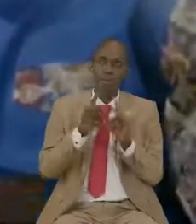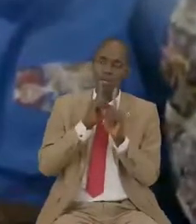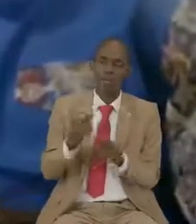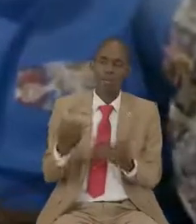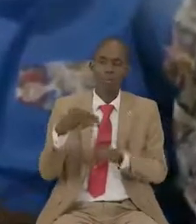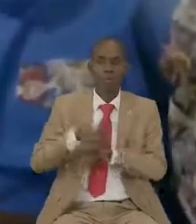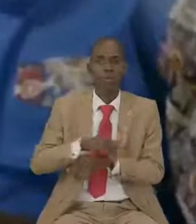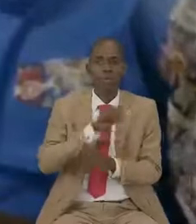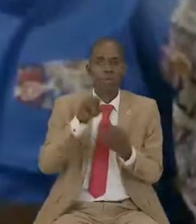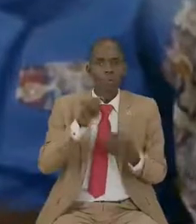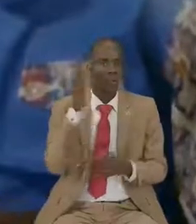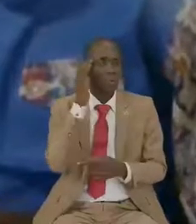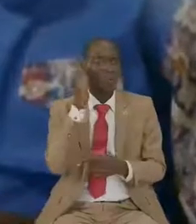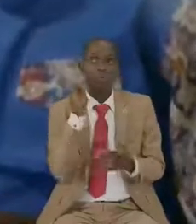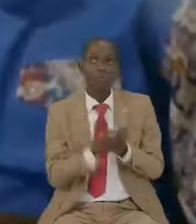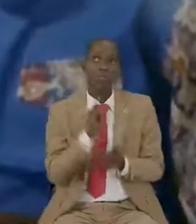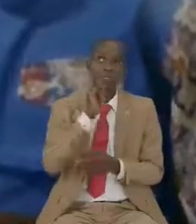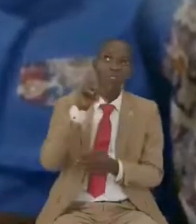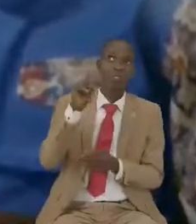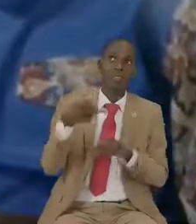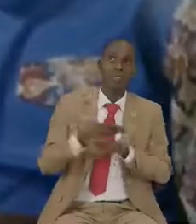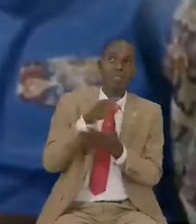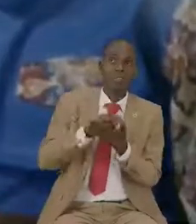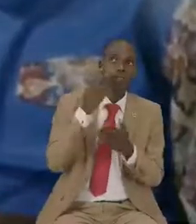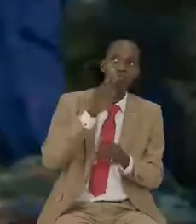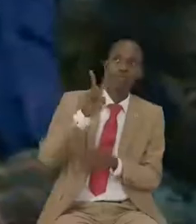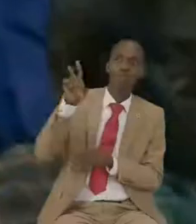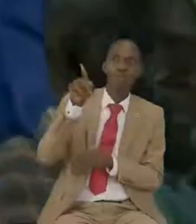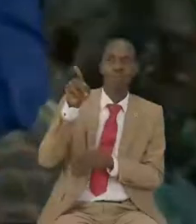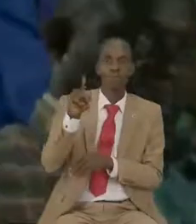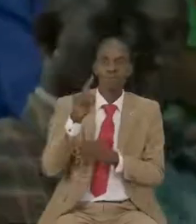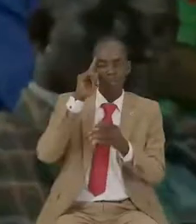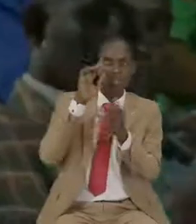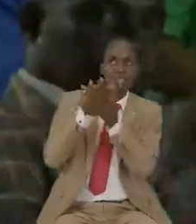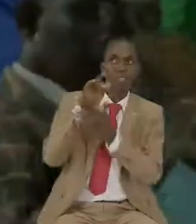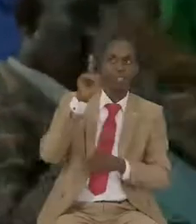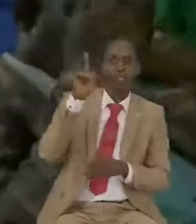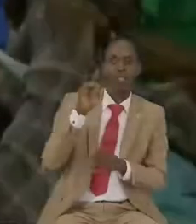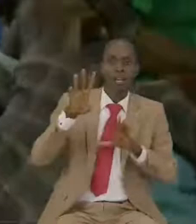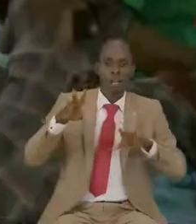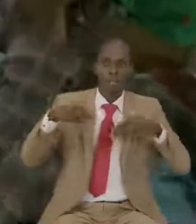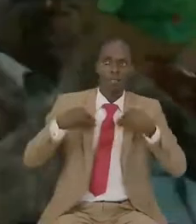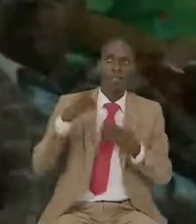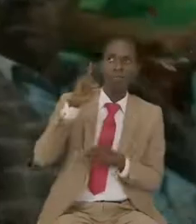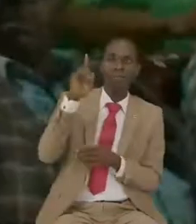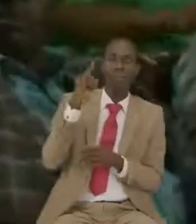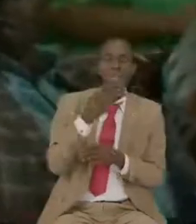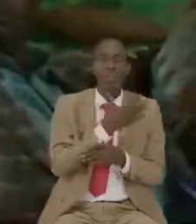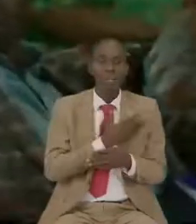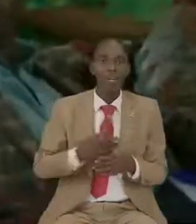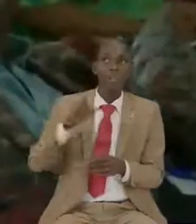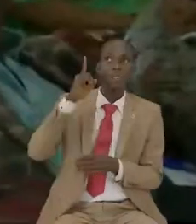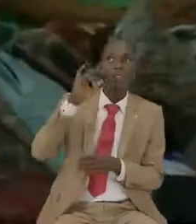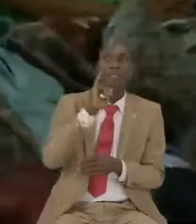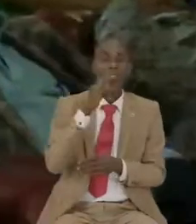vous entendez dire que voici l'agneau, voilà l'agneau, croyez-le, regardez-le, acceptez-le et